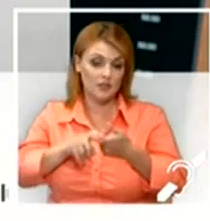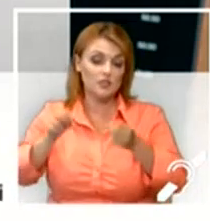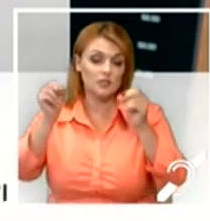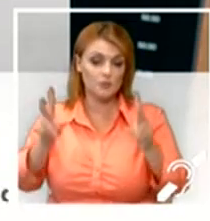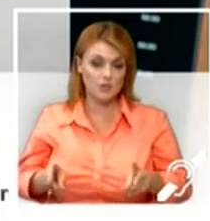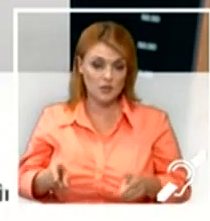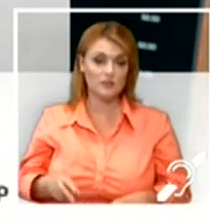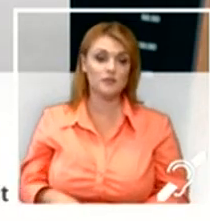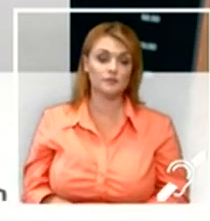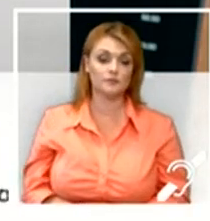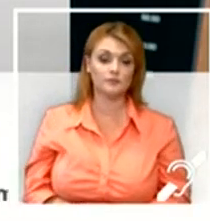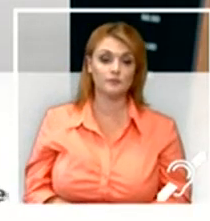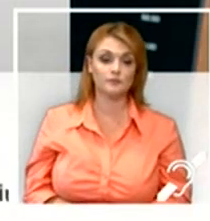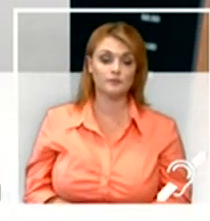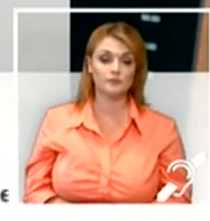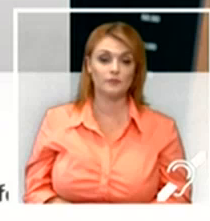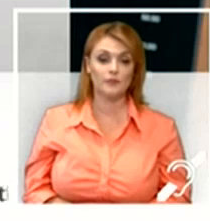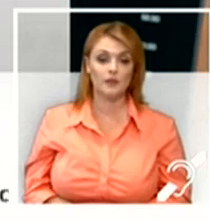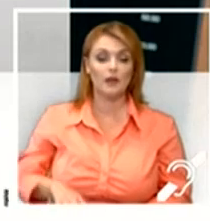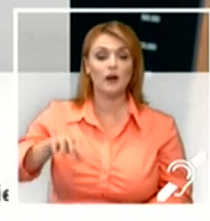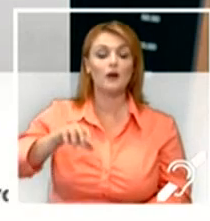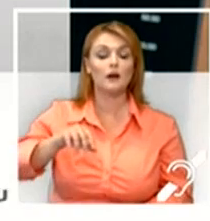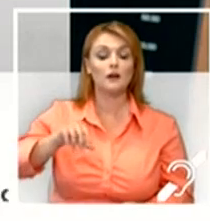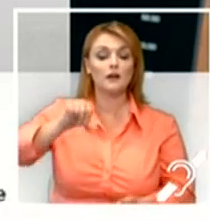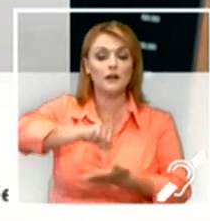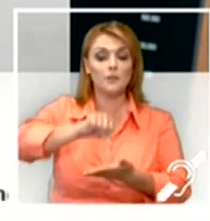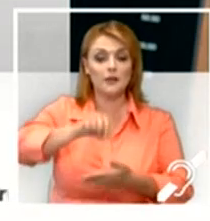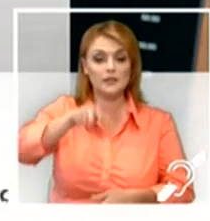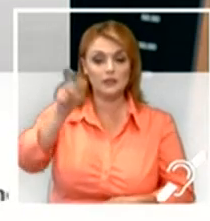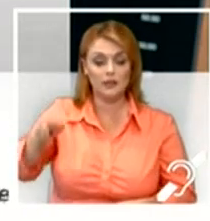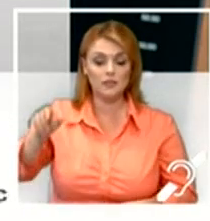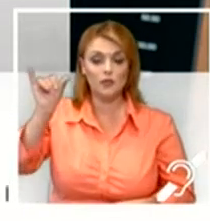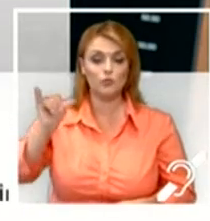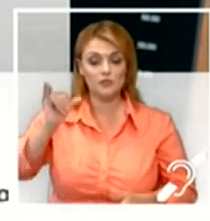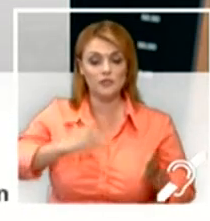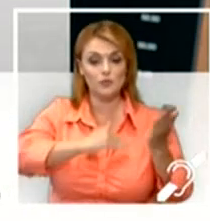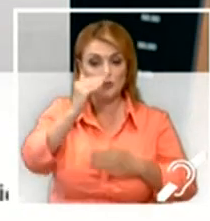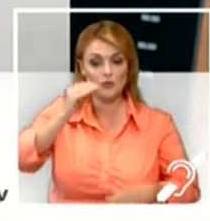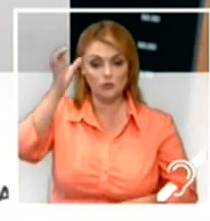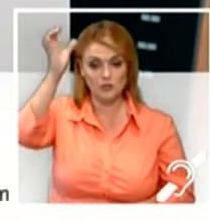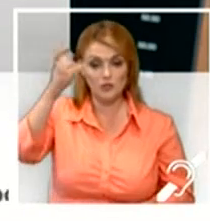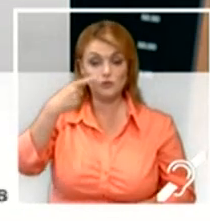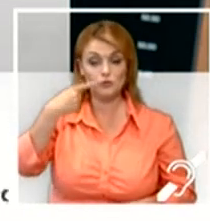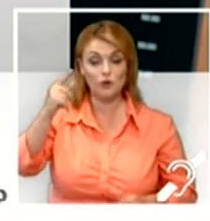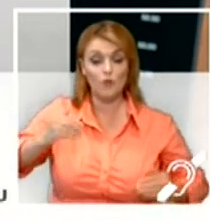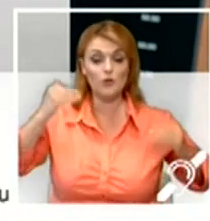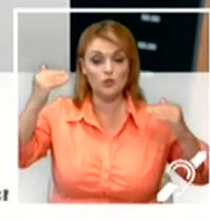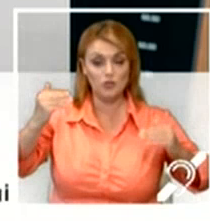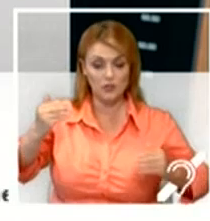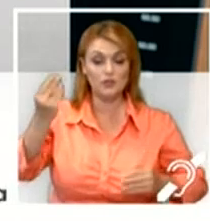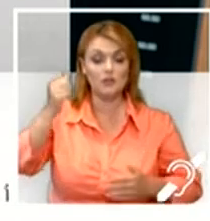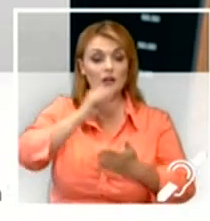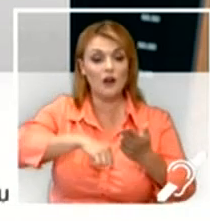și facultățile alese. Reprezentanții instituțiilor de învățământ superior spun că au majorat taxele din